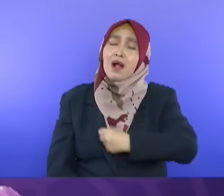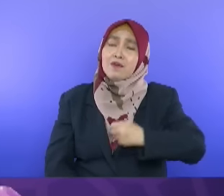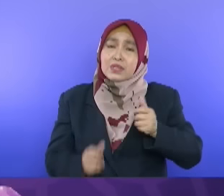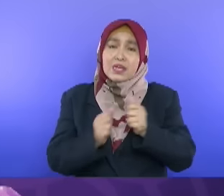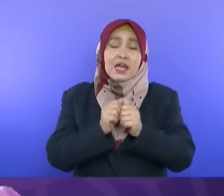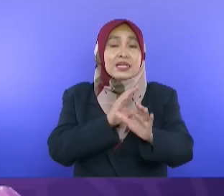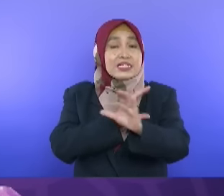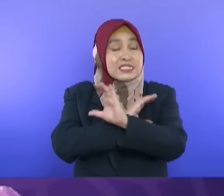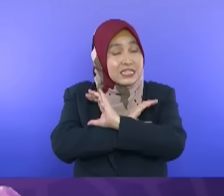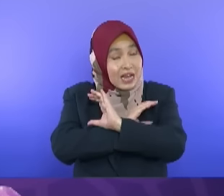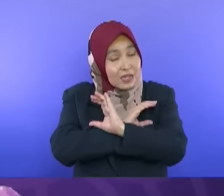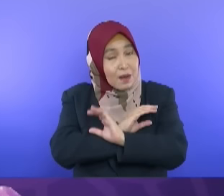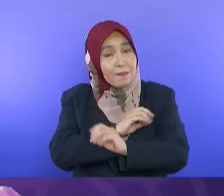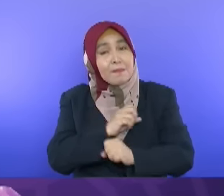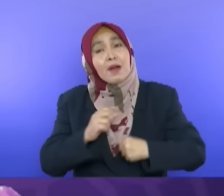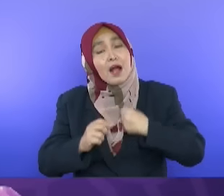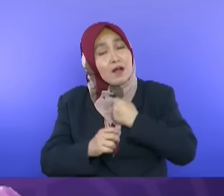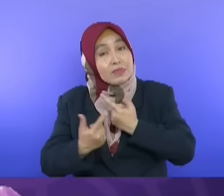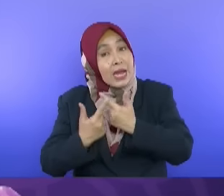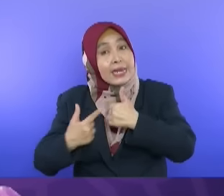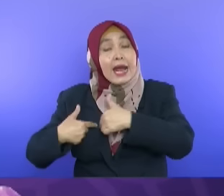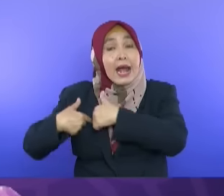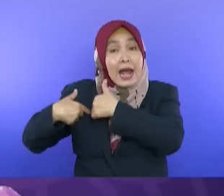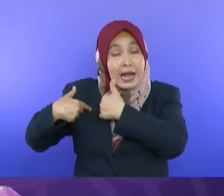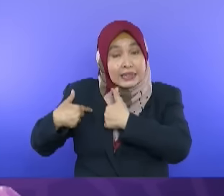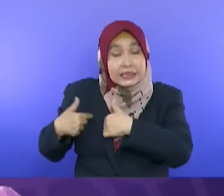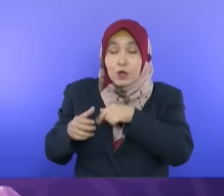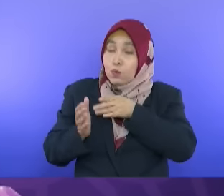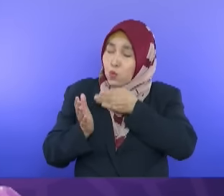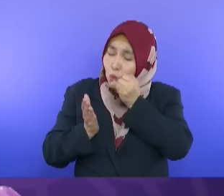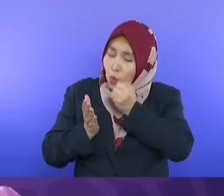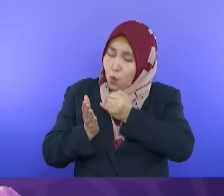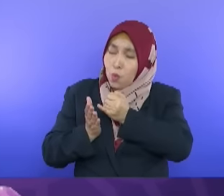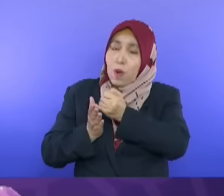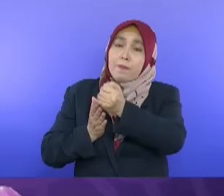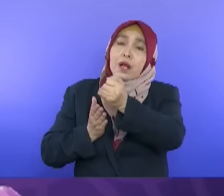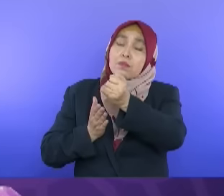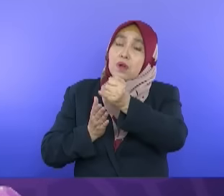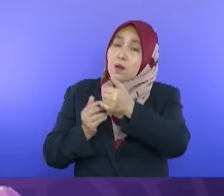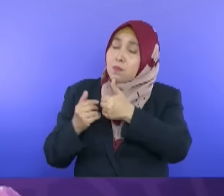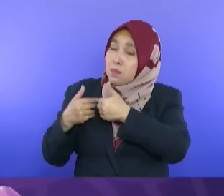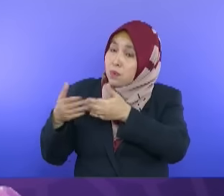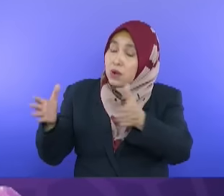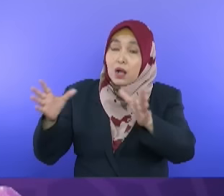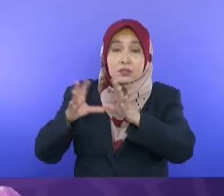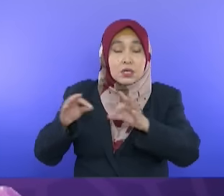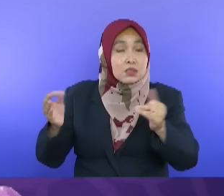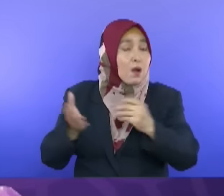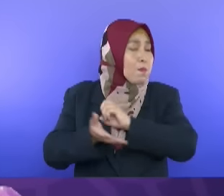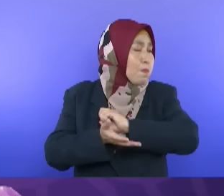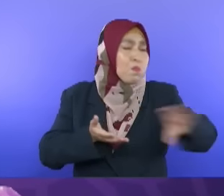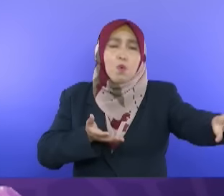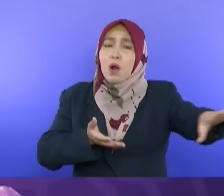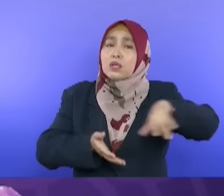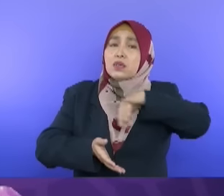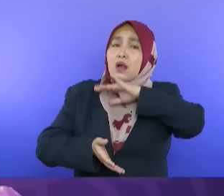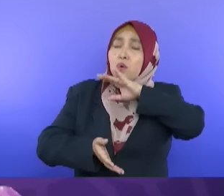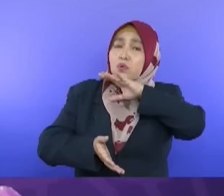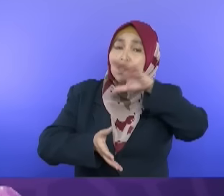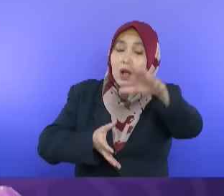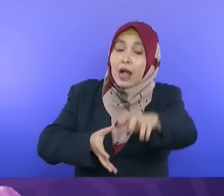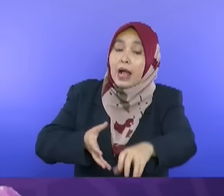sama maaf daripada hati Maaf daripada hati buka lembaran bau buangnya keruh ambil yang jernih